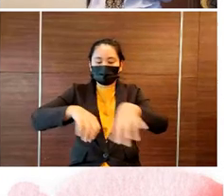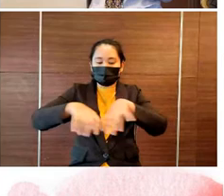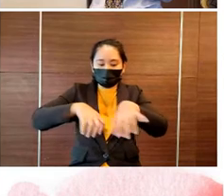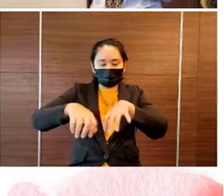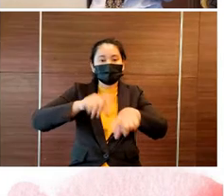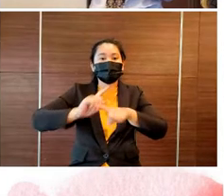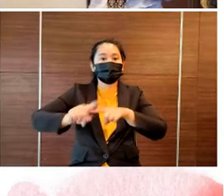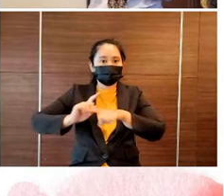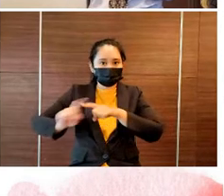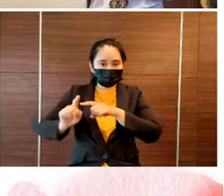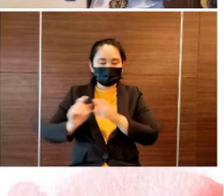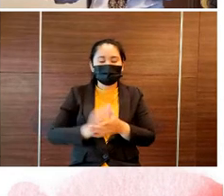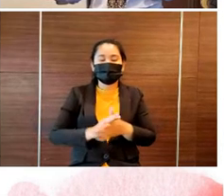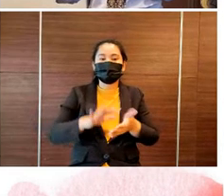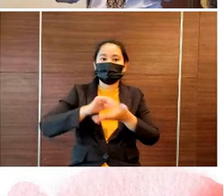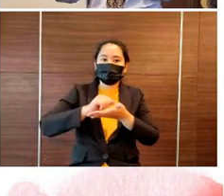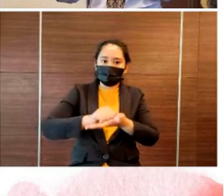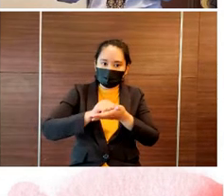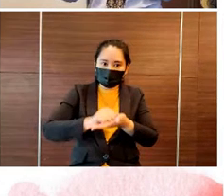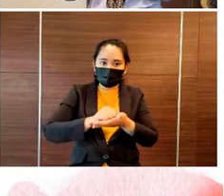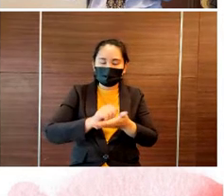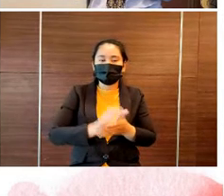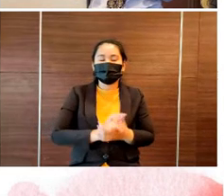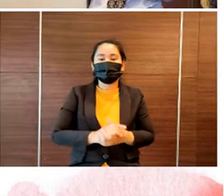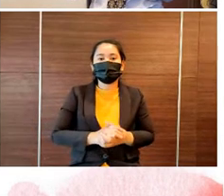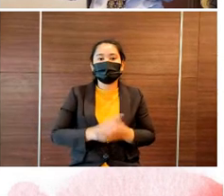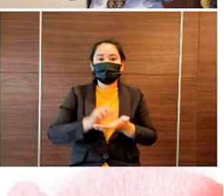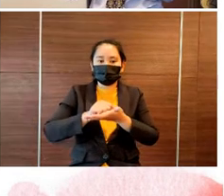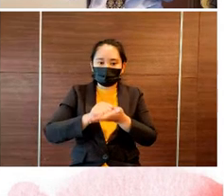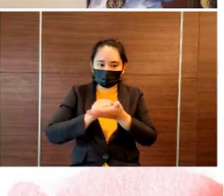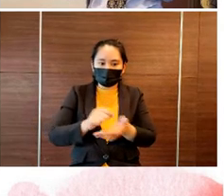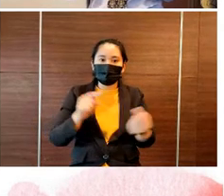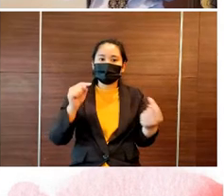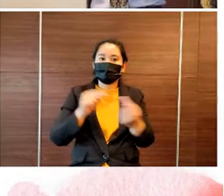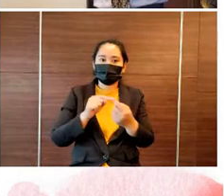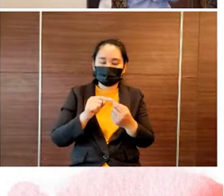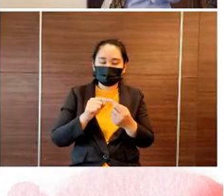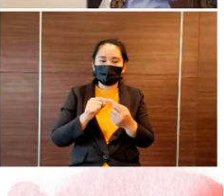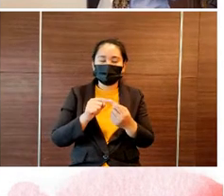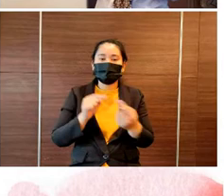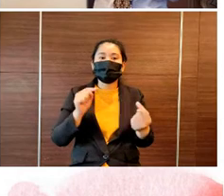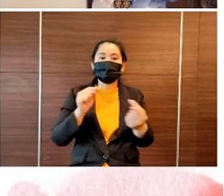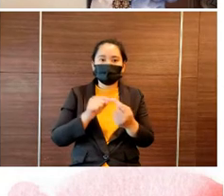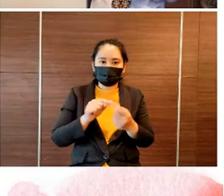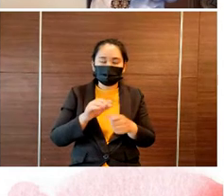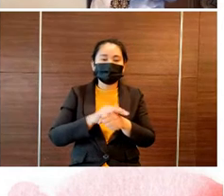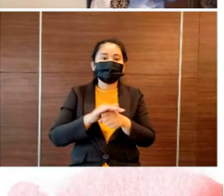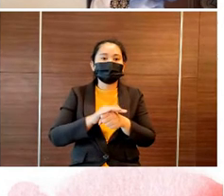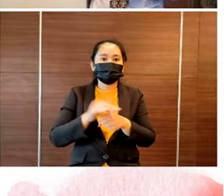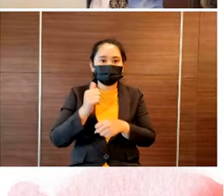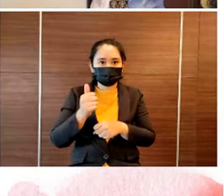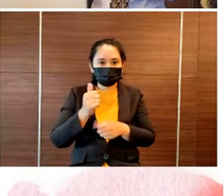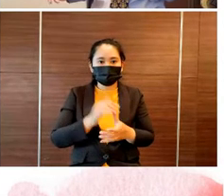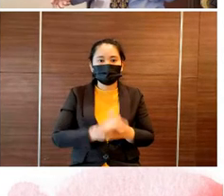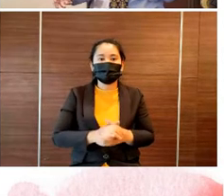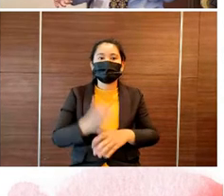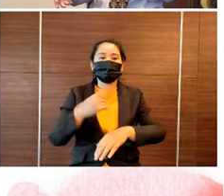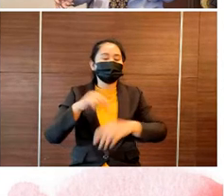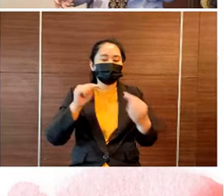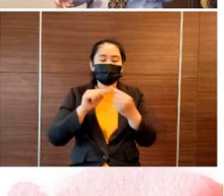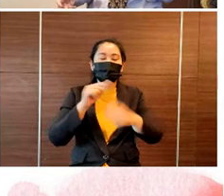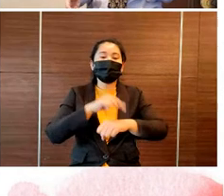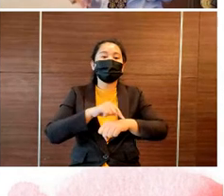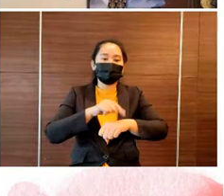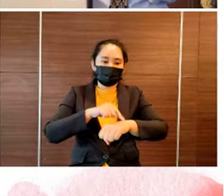การนะให้บริการนะครับนะที่เหมาะสมกับบริบทของพวกเขานะครับนะณเวลานั้นๆนะ